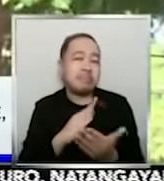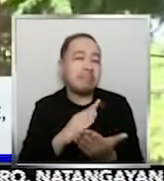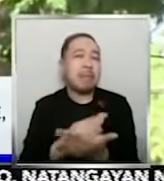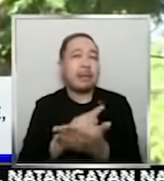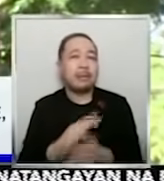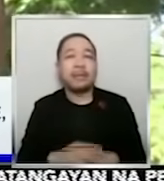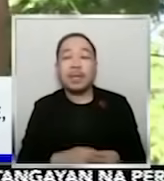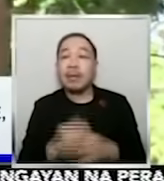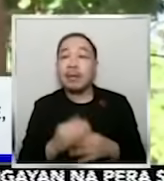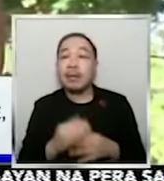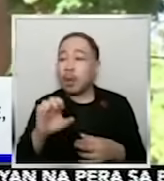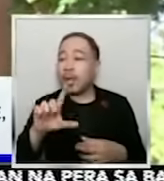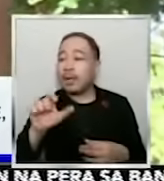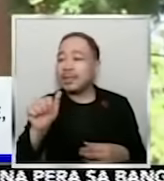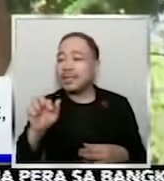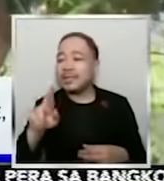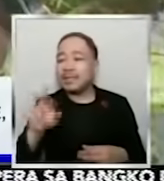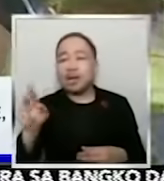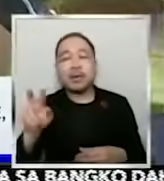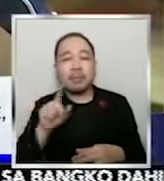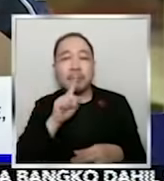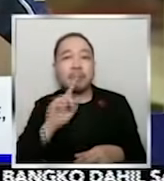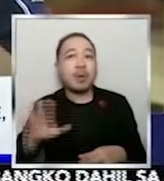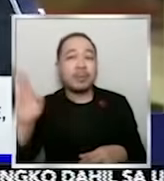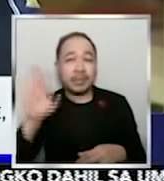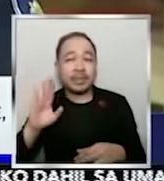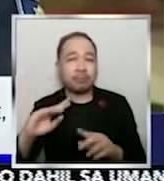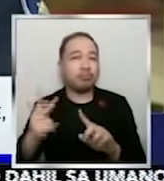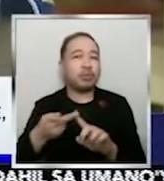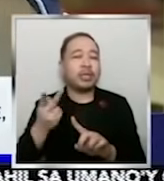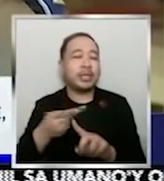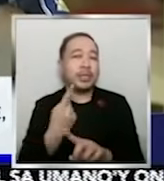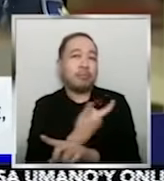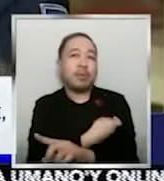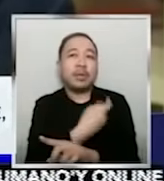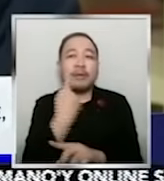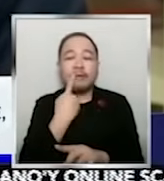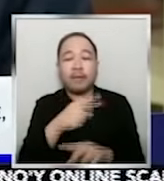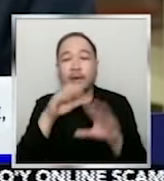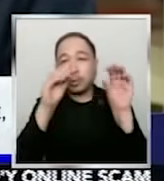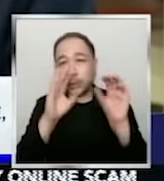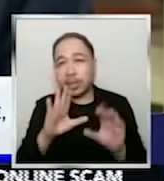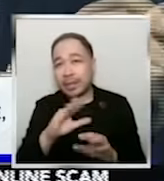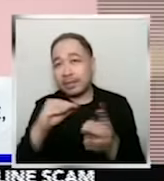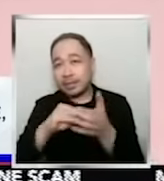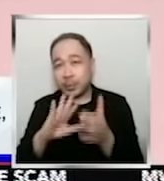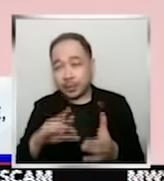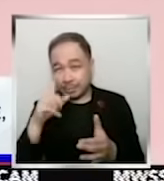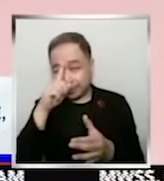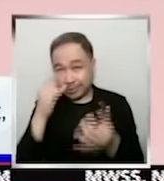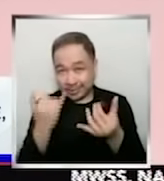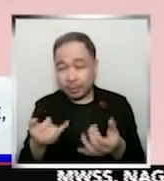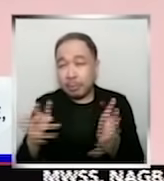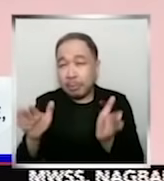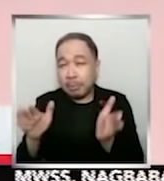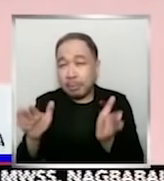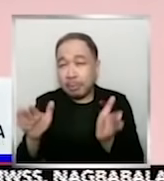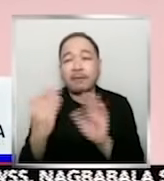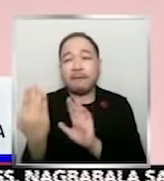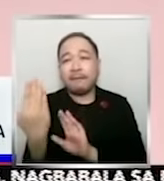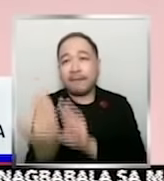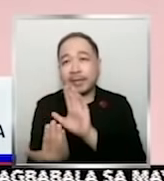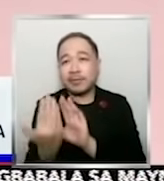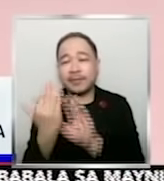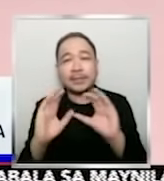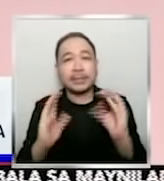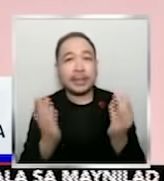ang pagbabakuna sa mga guro at estudyante ngayong planong palawakin ng face-to-face classes sa bansa. Isinusulong naman ni